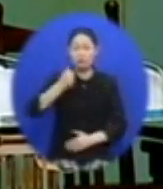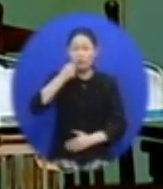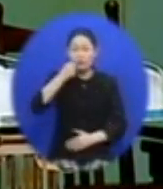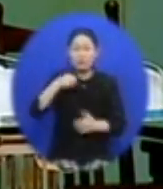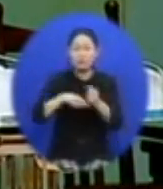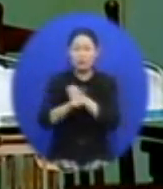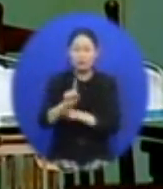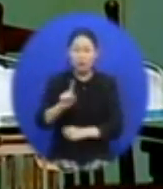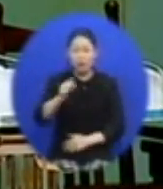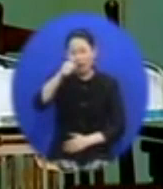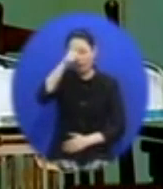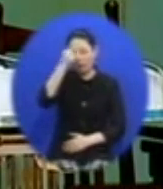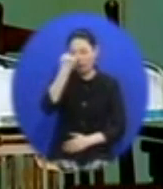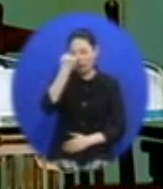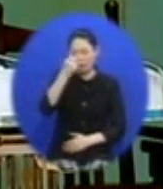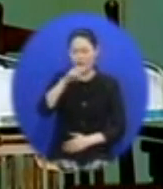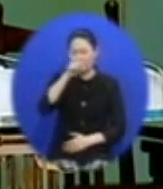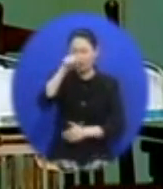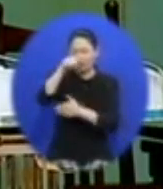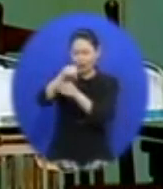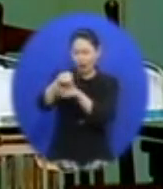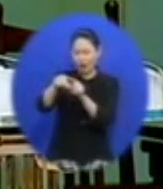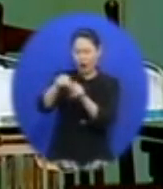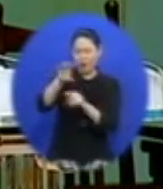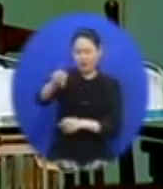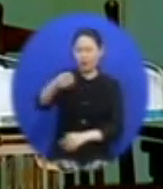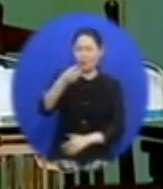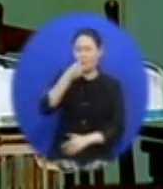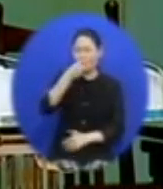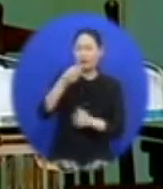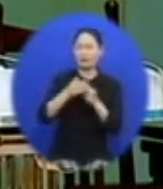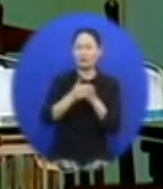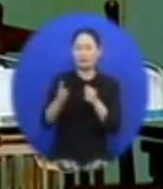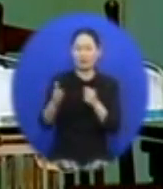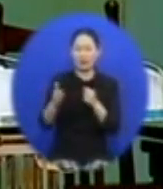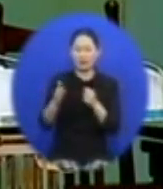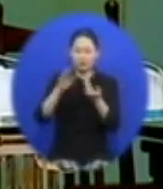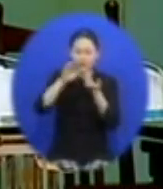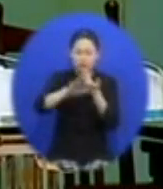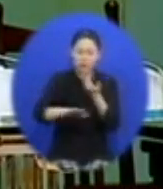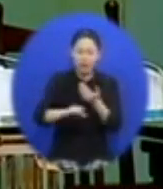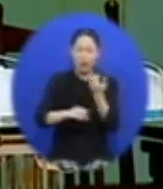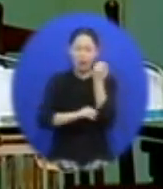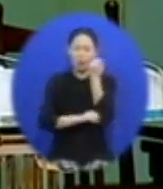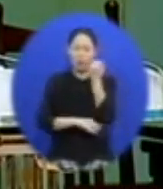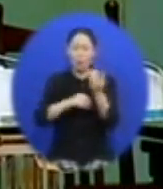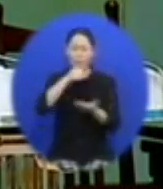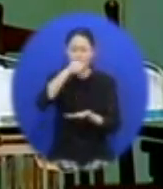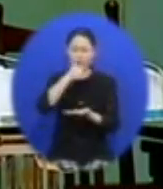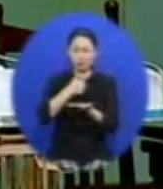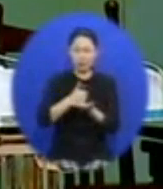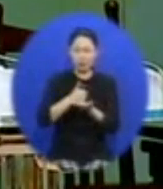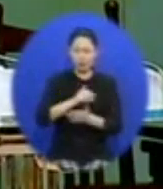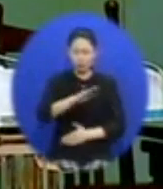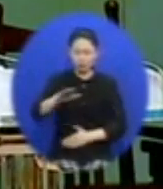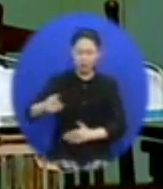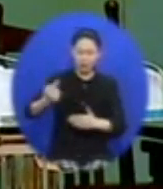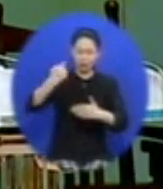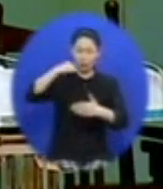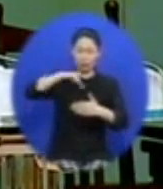하와가 선악과를 따먹은 때문입니다 그 이후에 원제 우리 안에